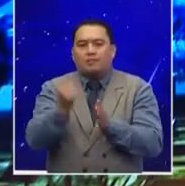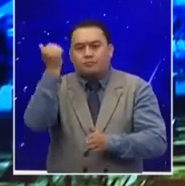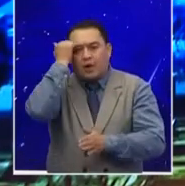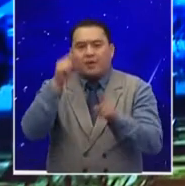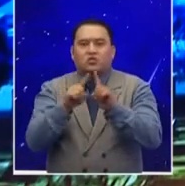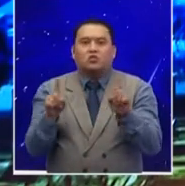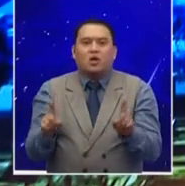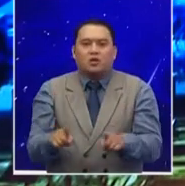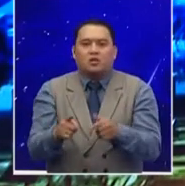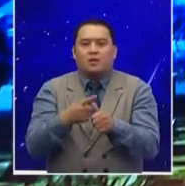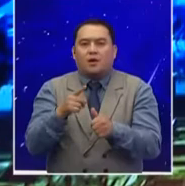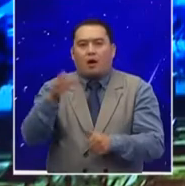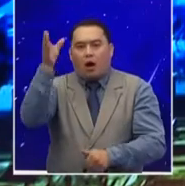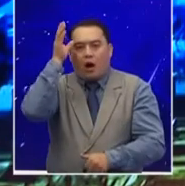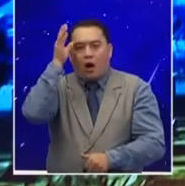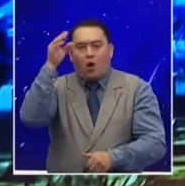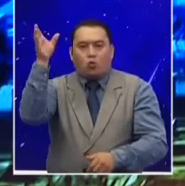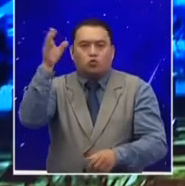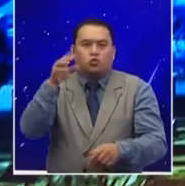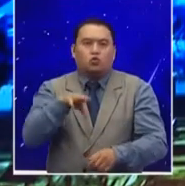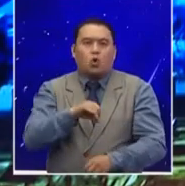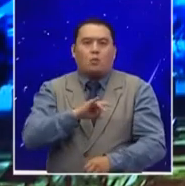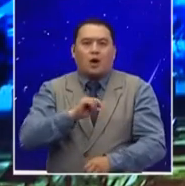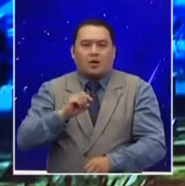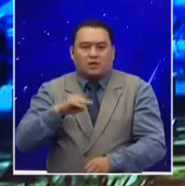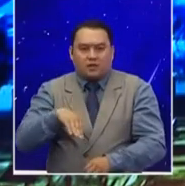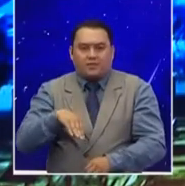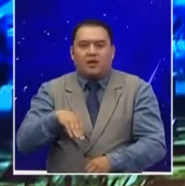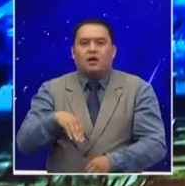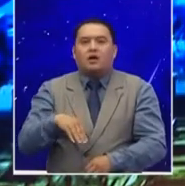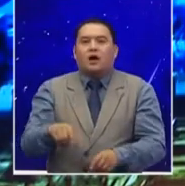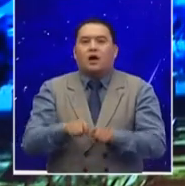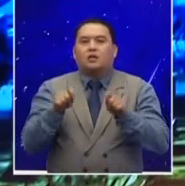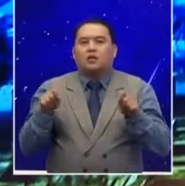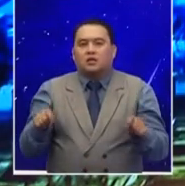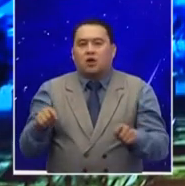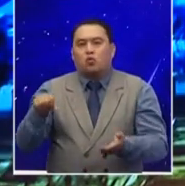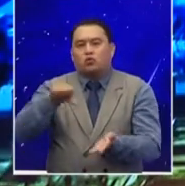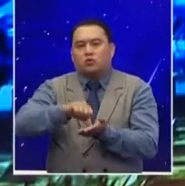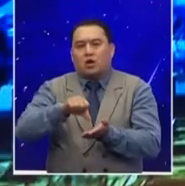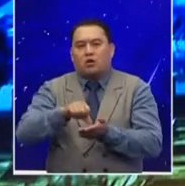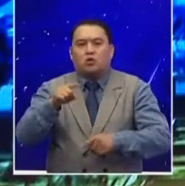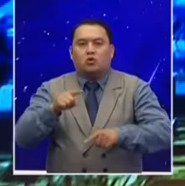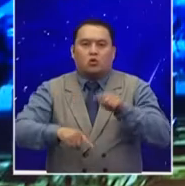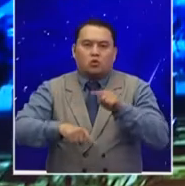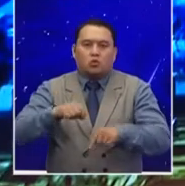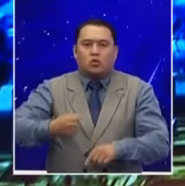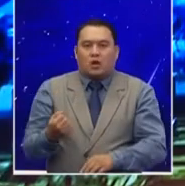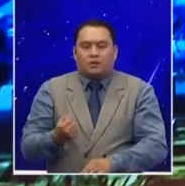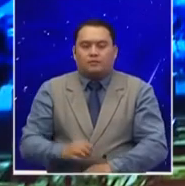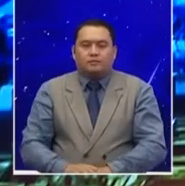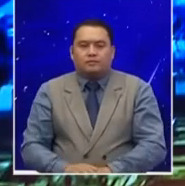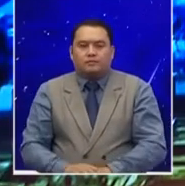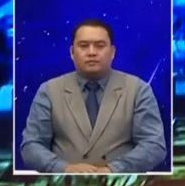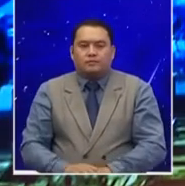памятная табличка с именем академика, ученого Жомарта Жапарова. На церемонии открытия присутствовали его родные, друзья